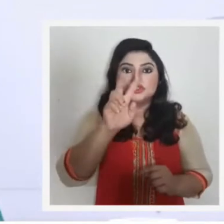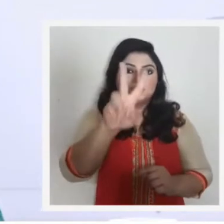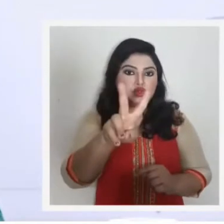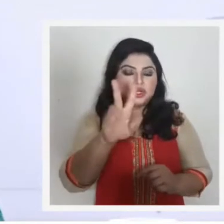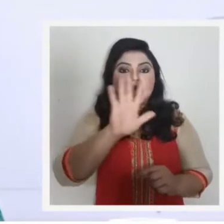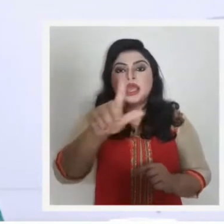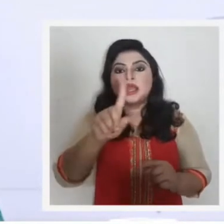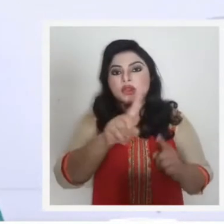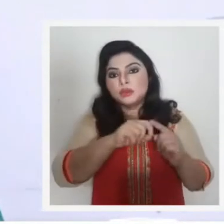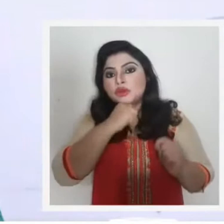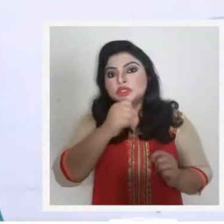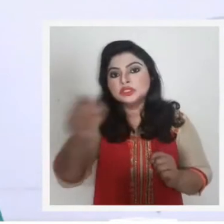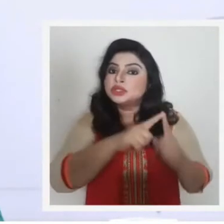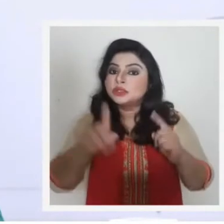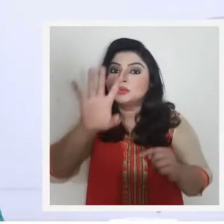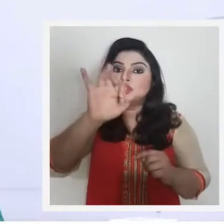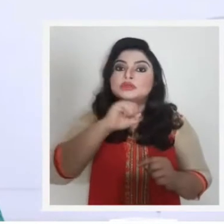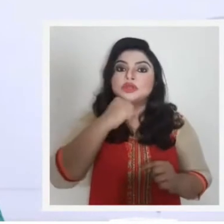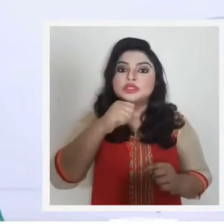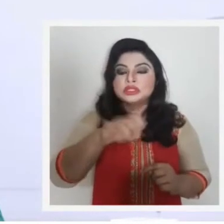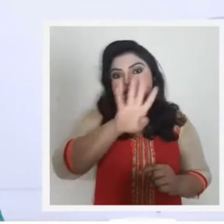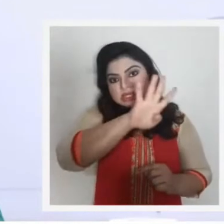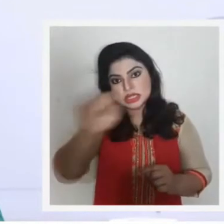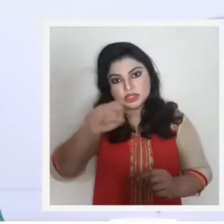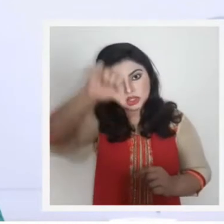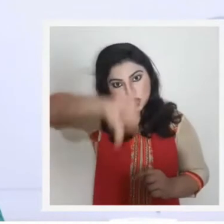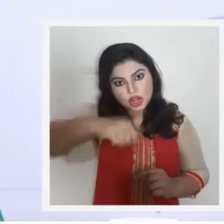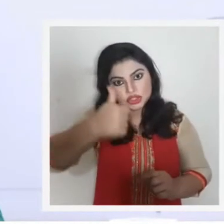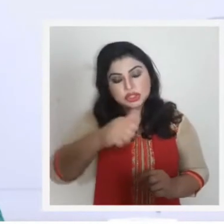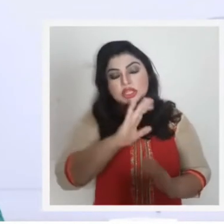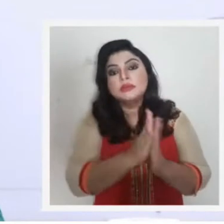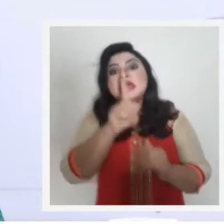3,471 জন। ব্রিফিংয়ে বলা হয়, গত 24 ঘন্টায় সুস্থ হয়েছেন